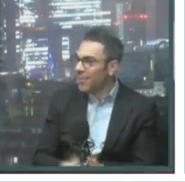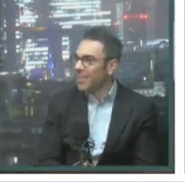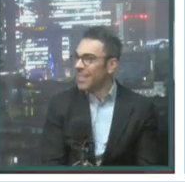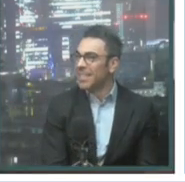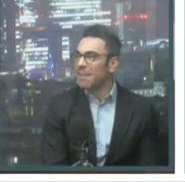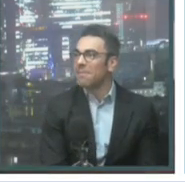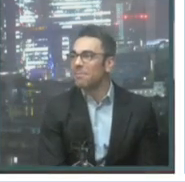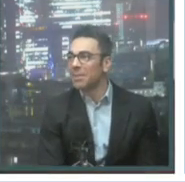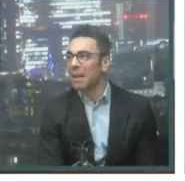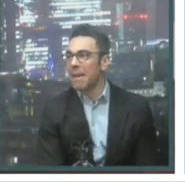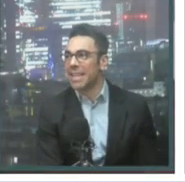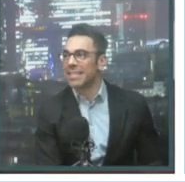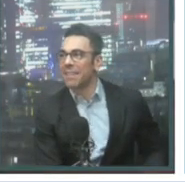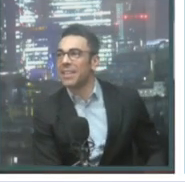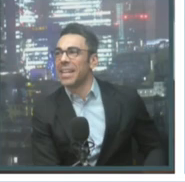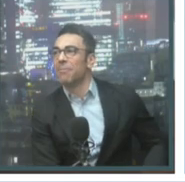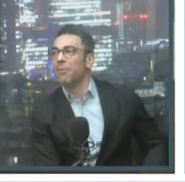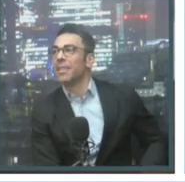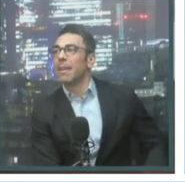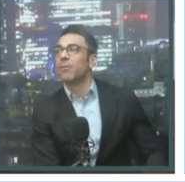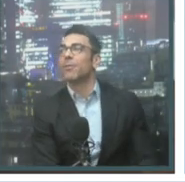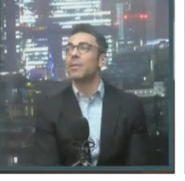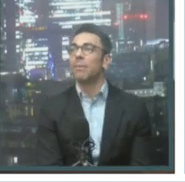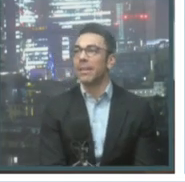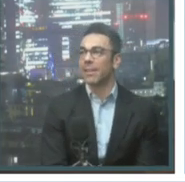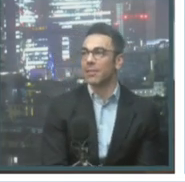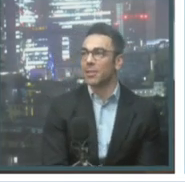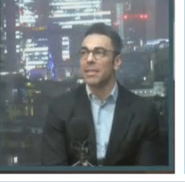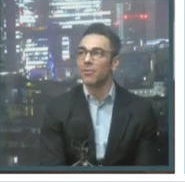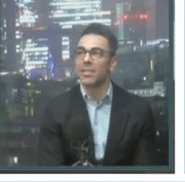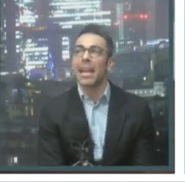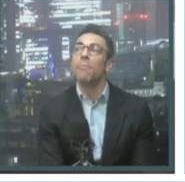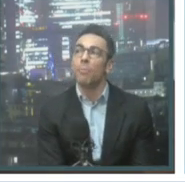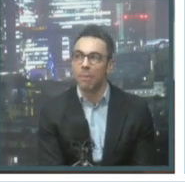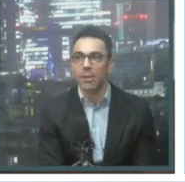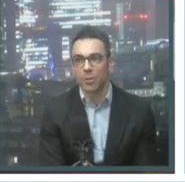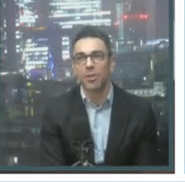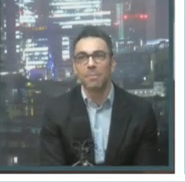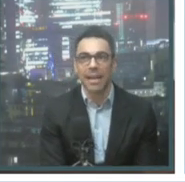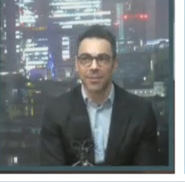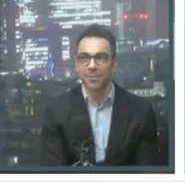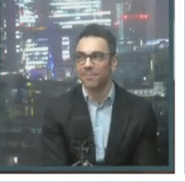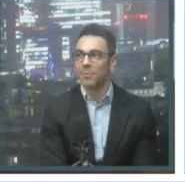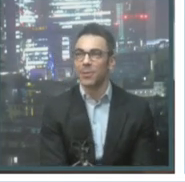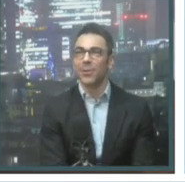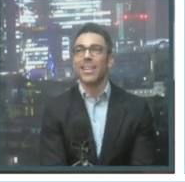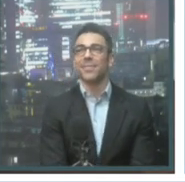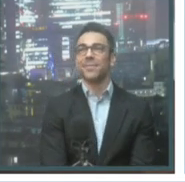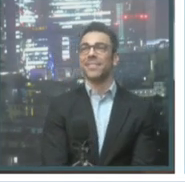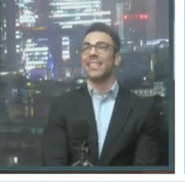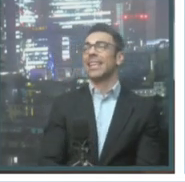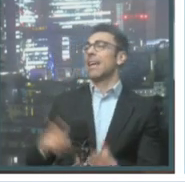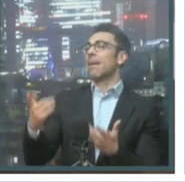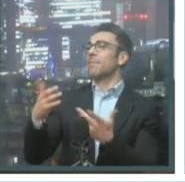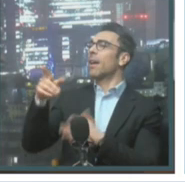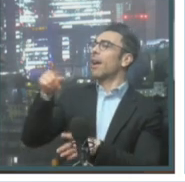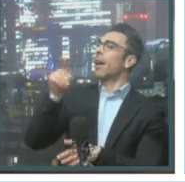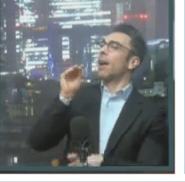si potrebbe essere vedremo vedremo così poi non saremmo più amici dice braccio 9